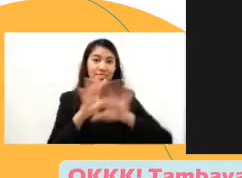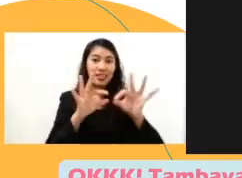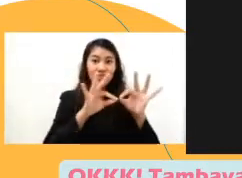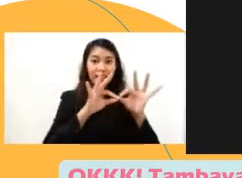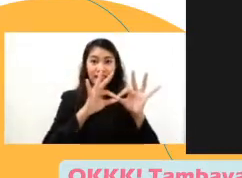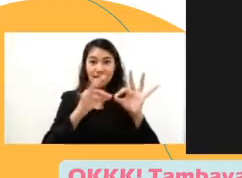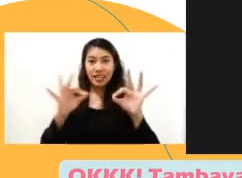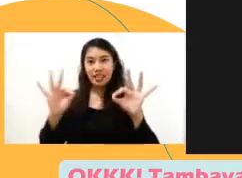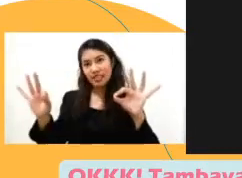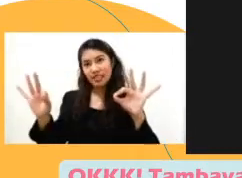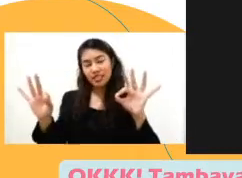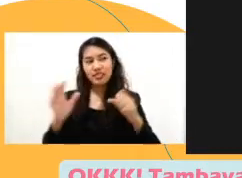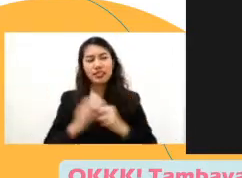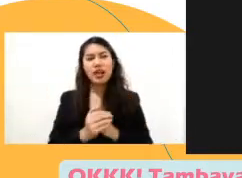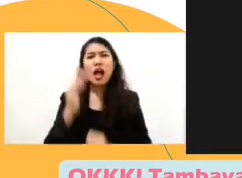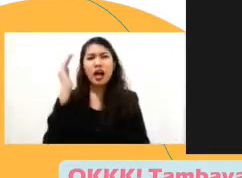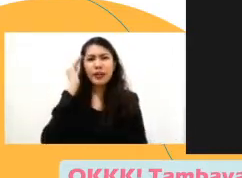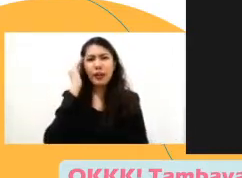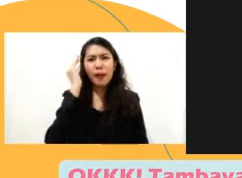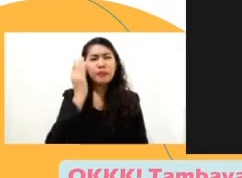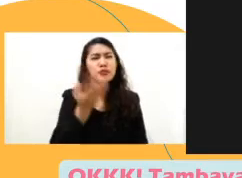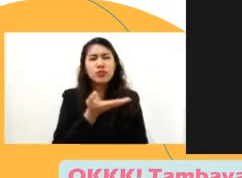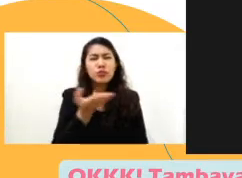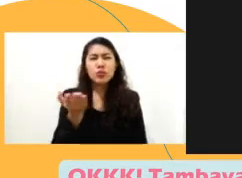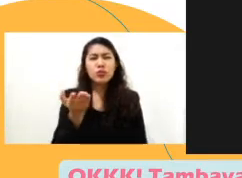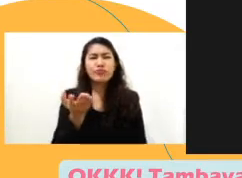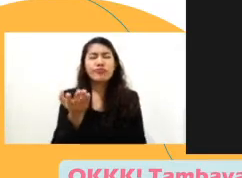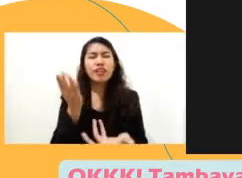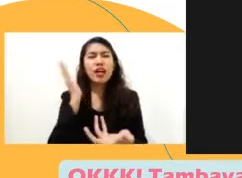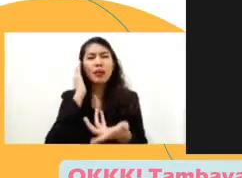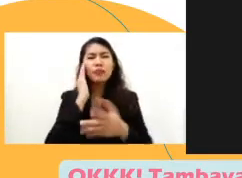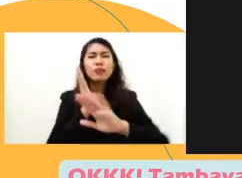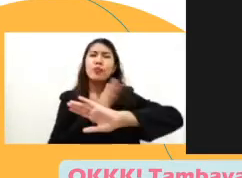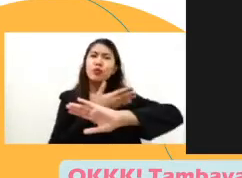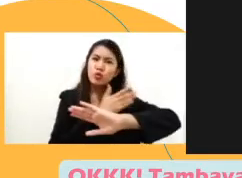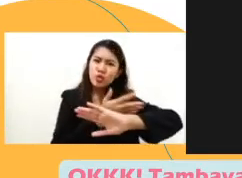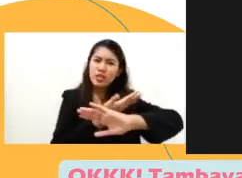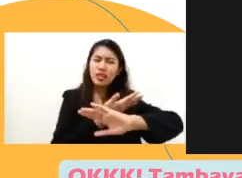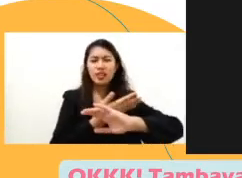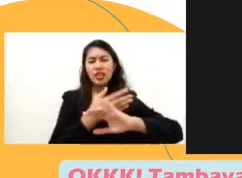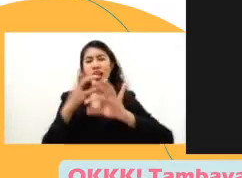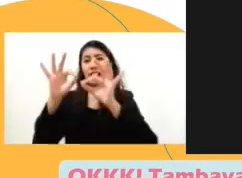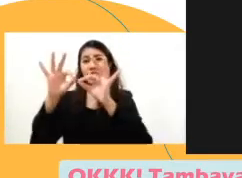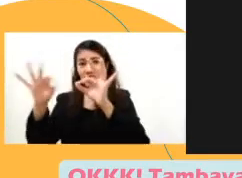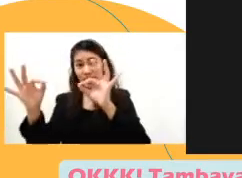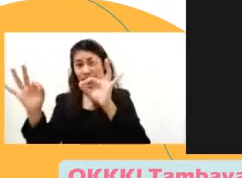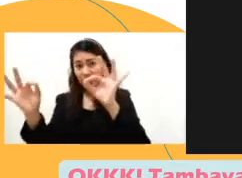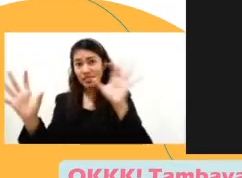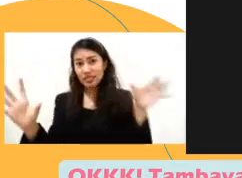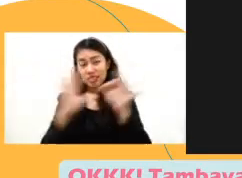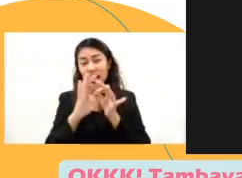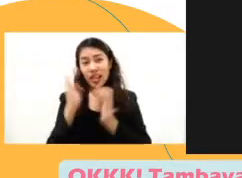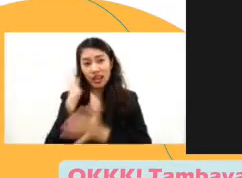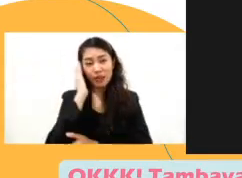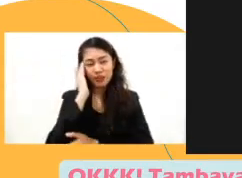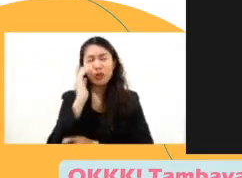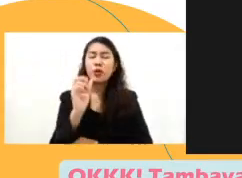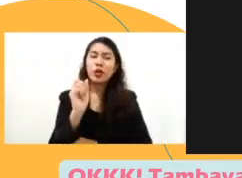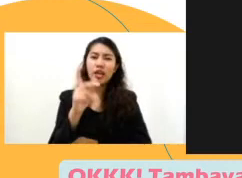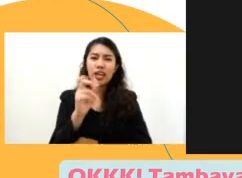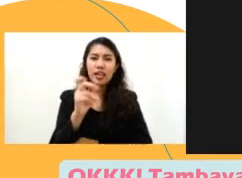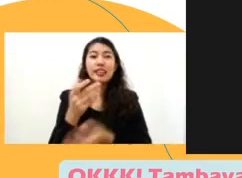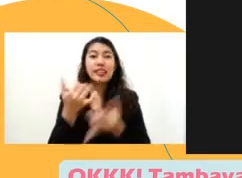I'm sure alam niyo na at familiar na tayo lahat kung ano ang music at lyrics. So, susubukan nating